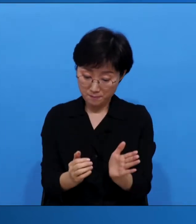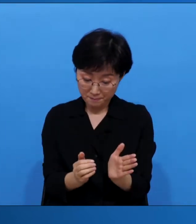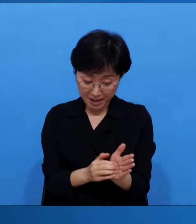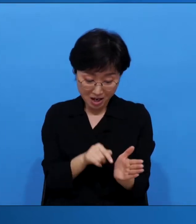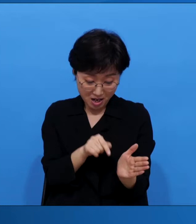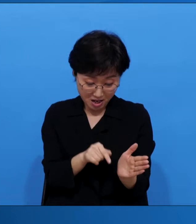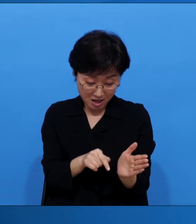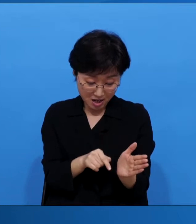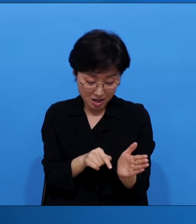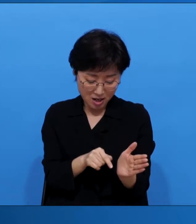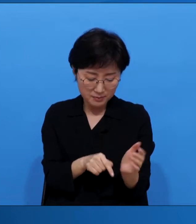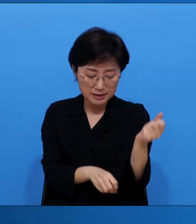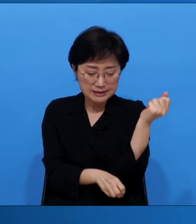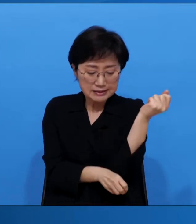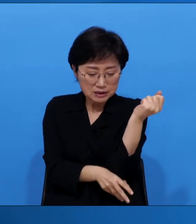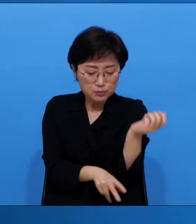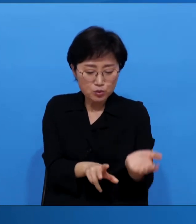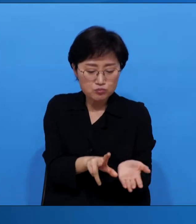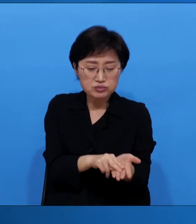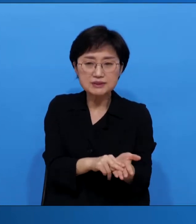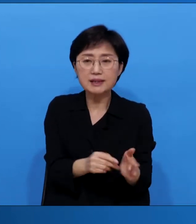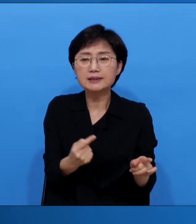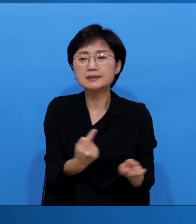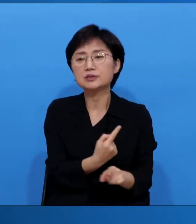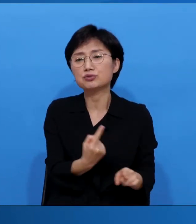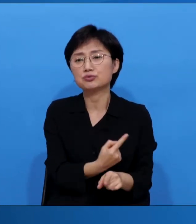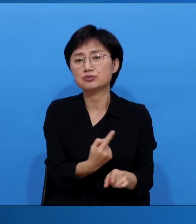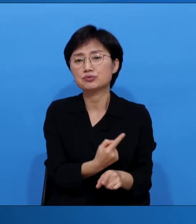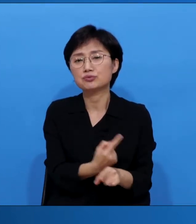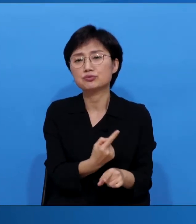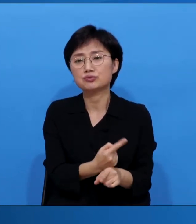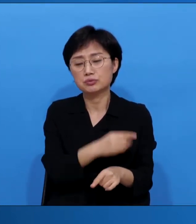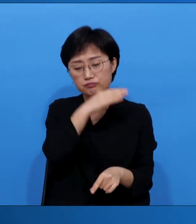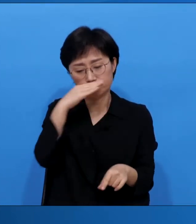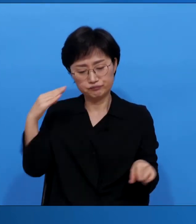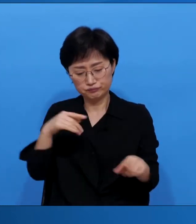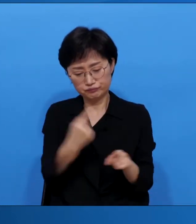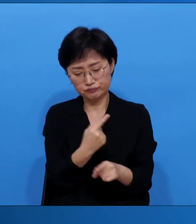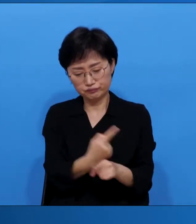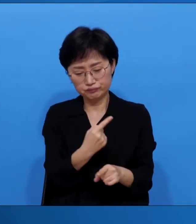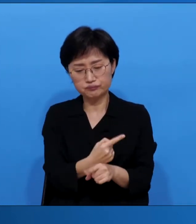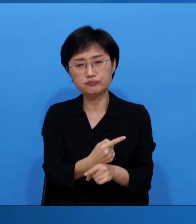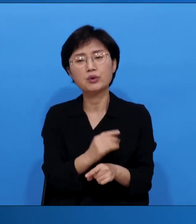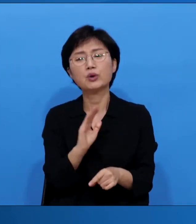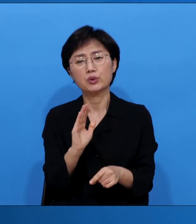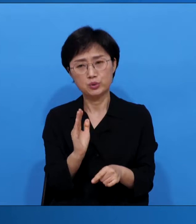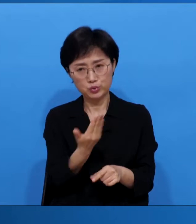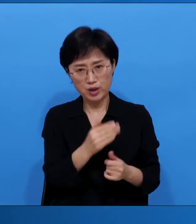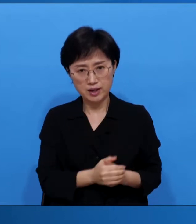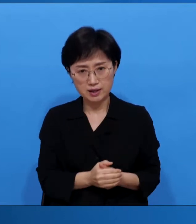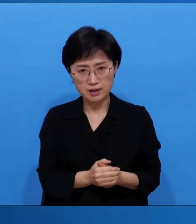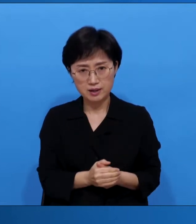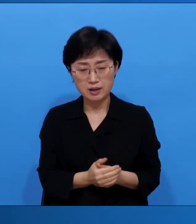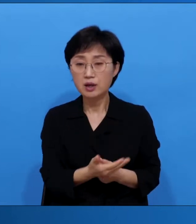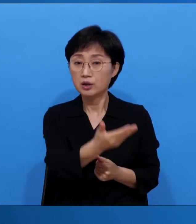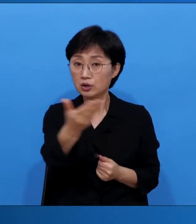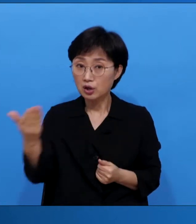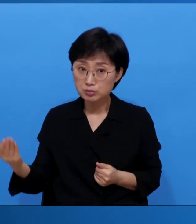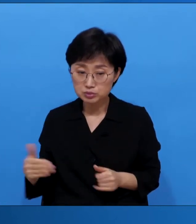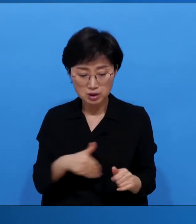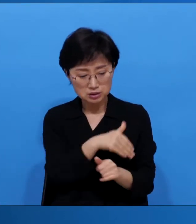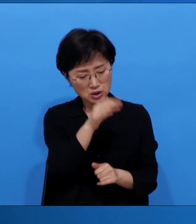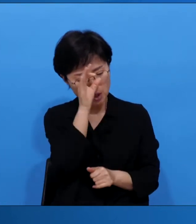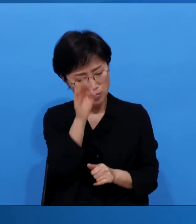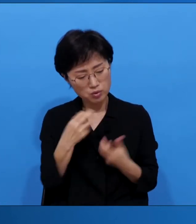근원적인 치유가 일어나 버려요. And if the kingdom of God comes upon us, fundamental healing will arise. 낙심하지 마세요. So do not be 그게